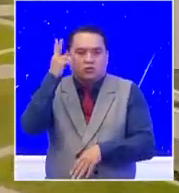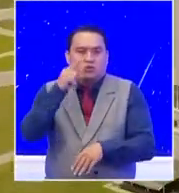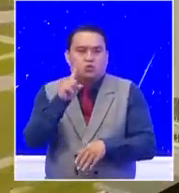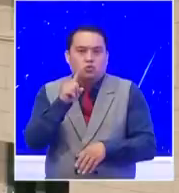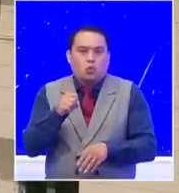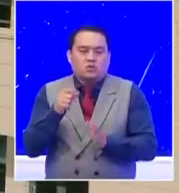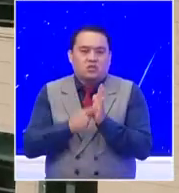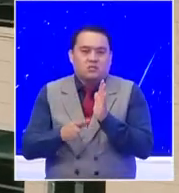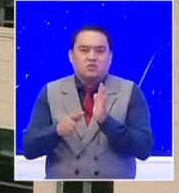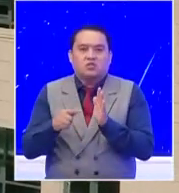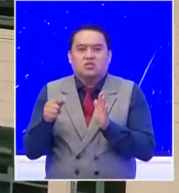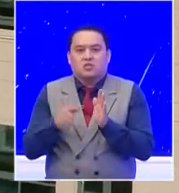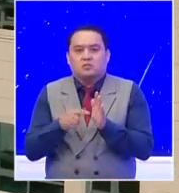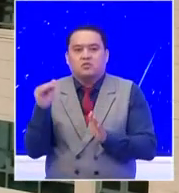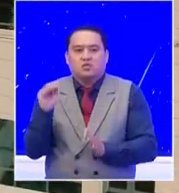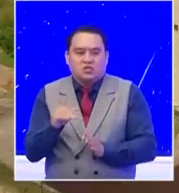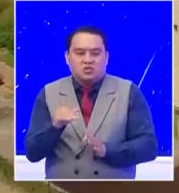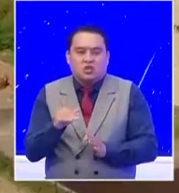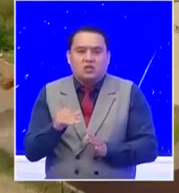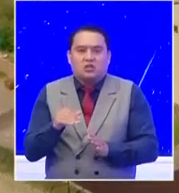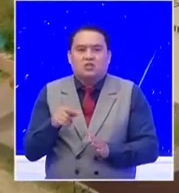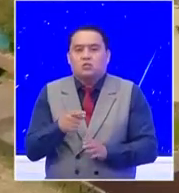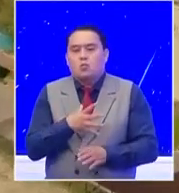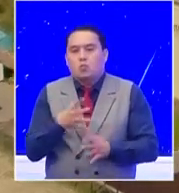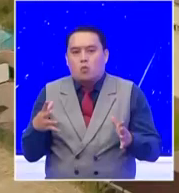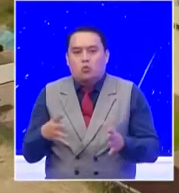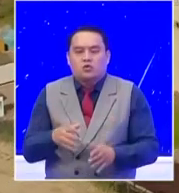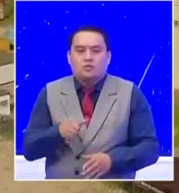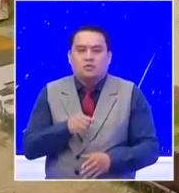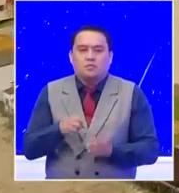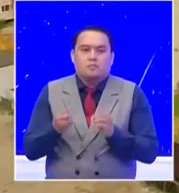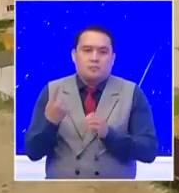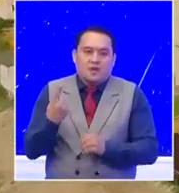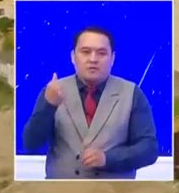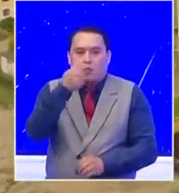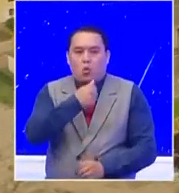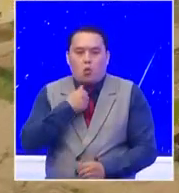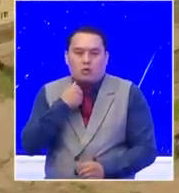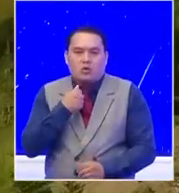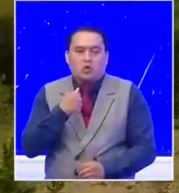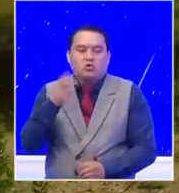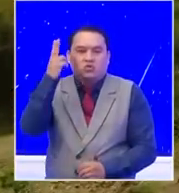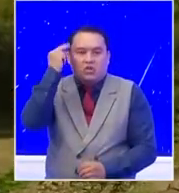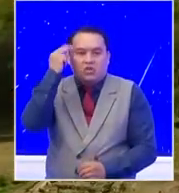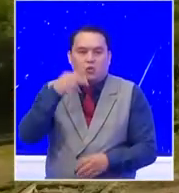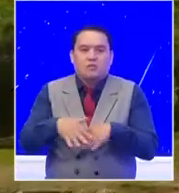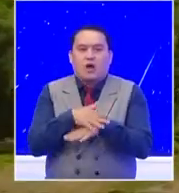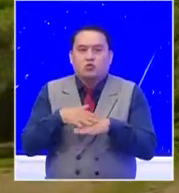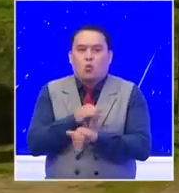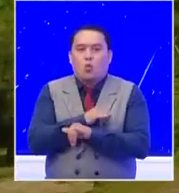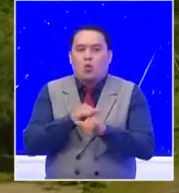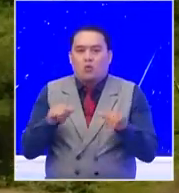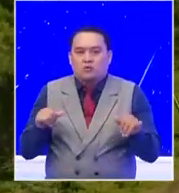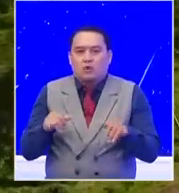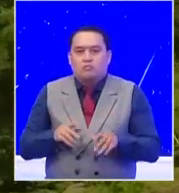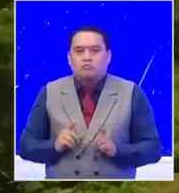176 тысяч горожан сейчас. Это в 1,5 раза больше по сравнению с 2001 годом. С ростом численности населения увеличились